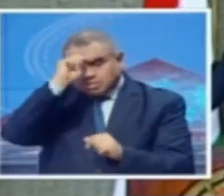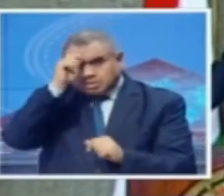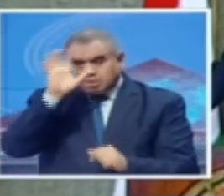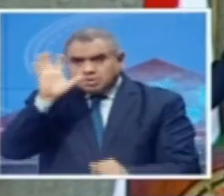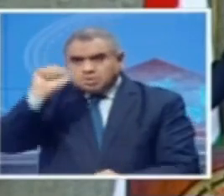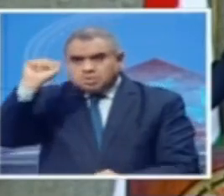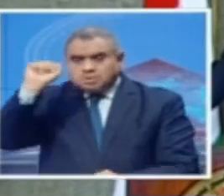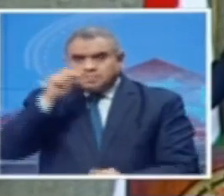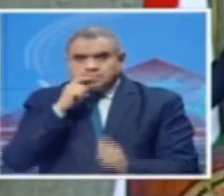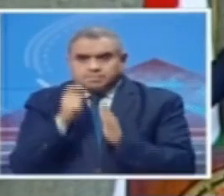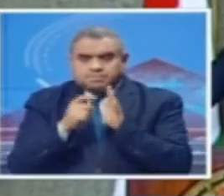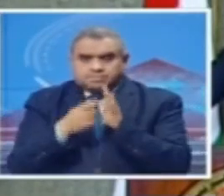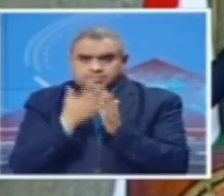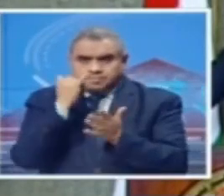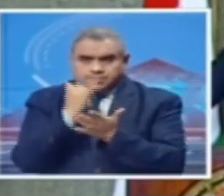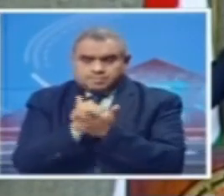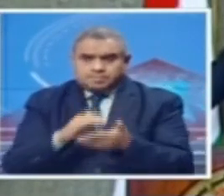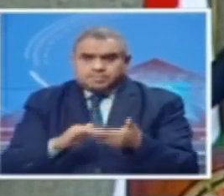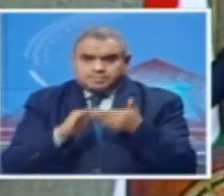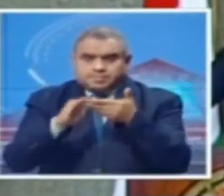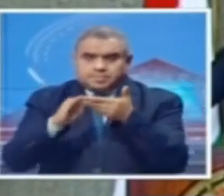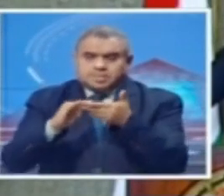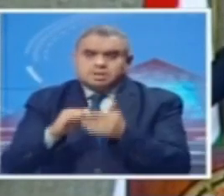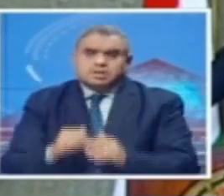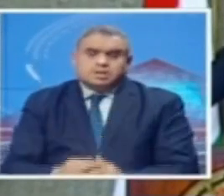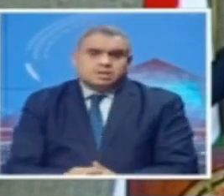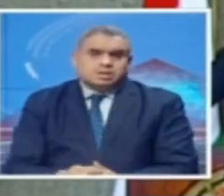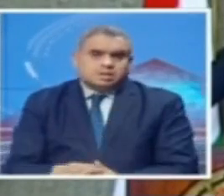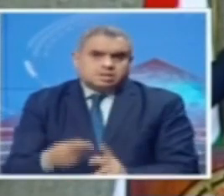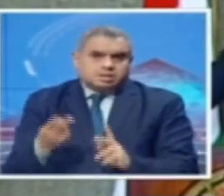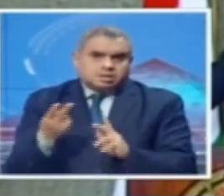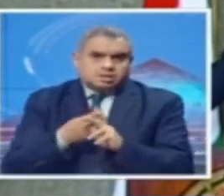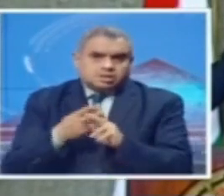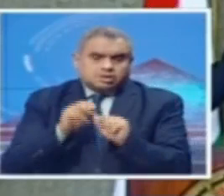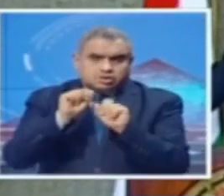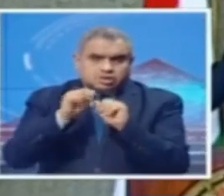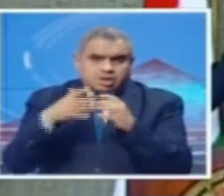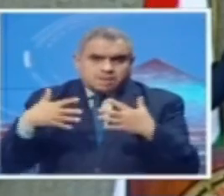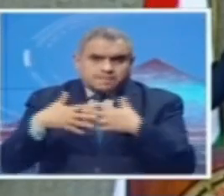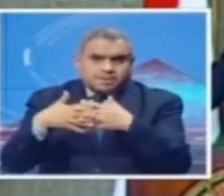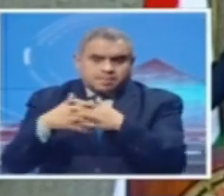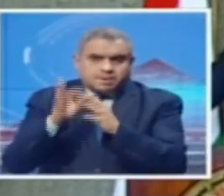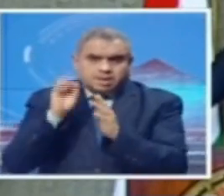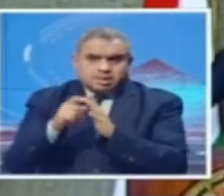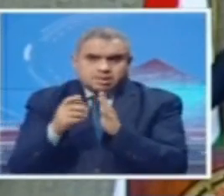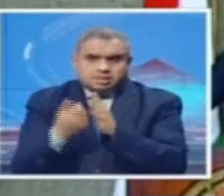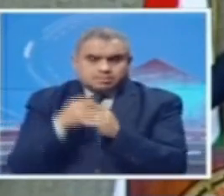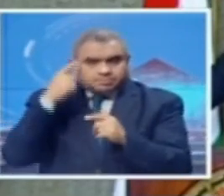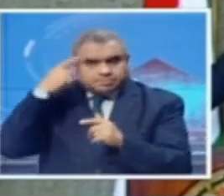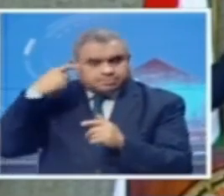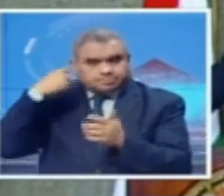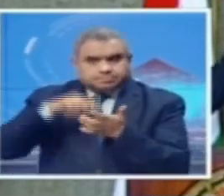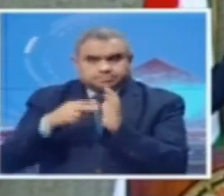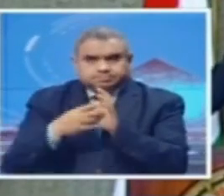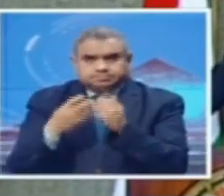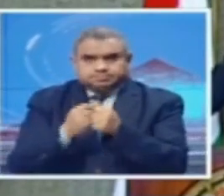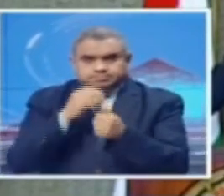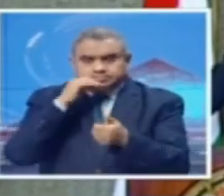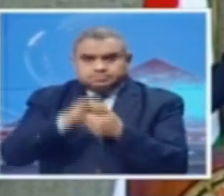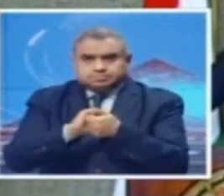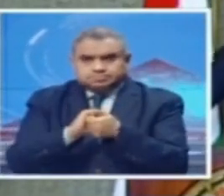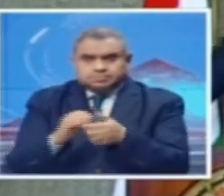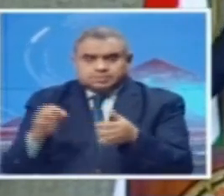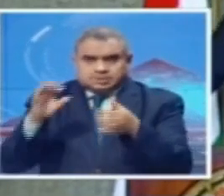الأوروبي يعطي الدعم المالي المطلوب لمصر. يعني 60 دولار هناك